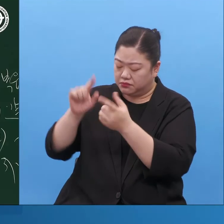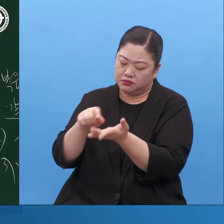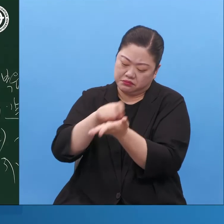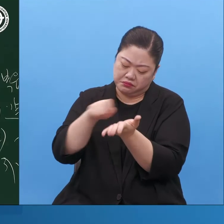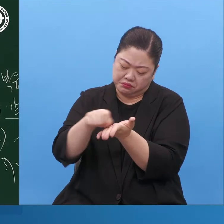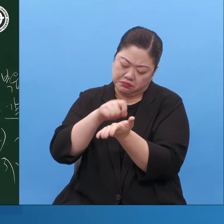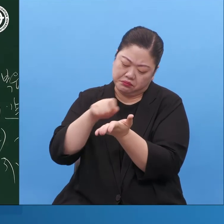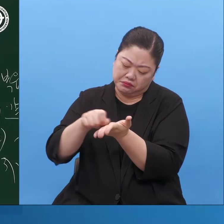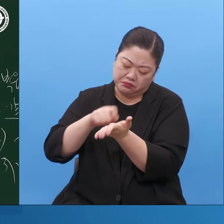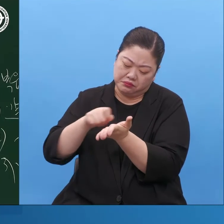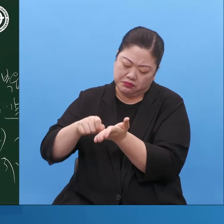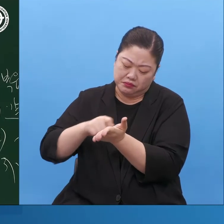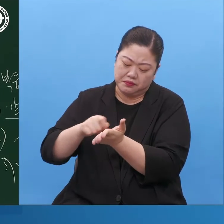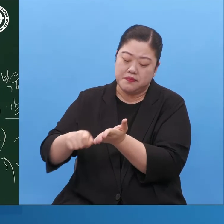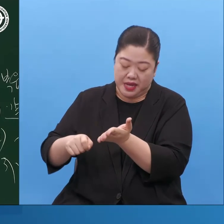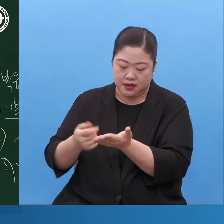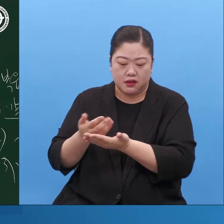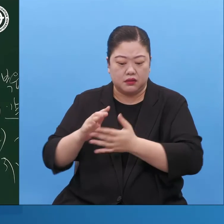않습니다.